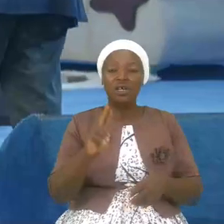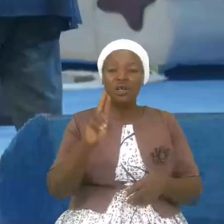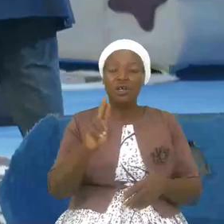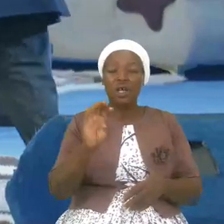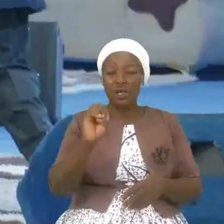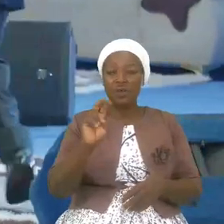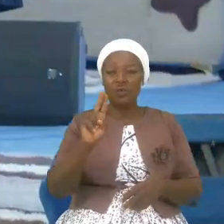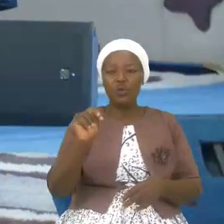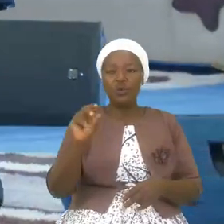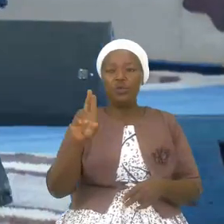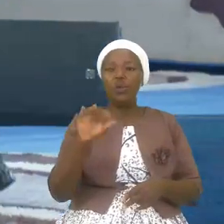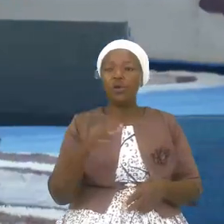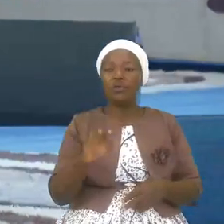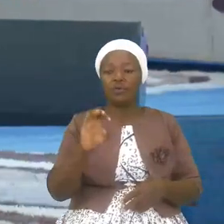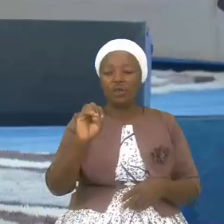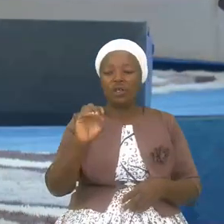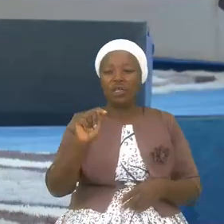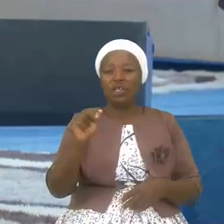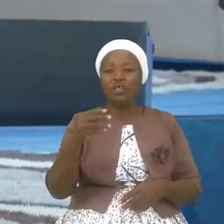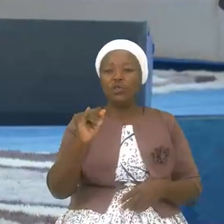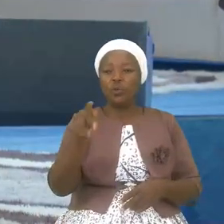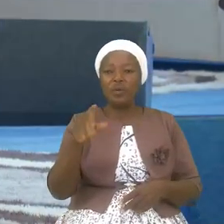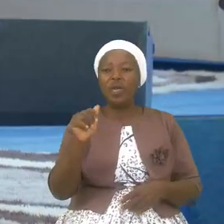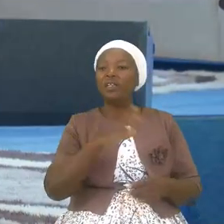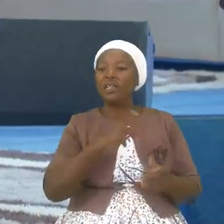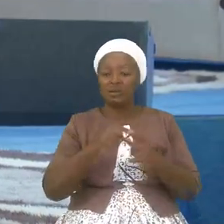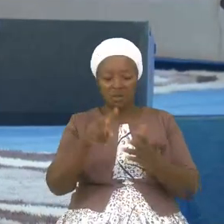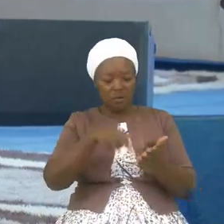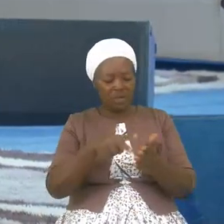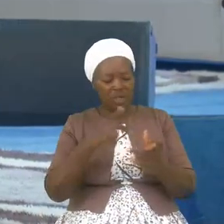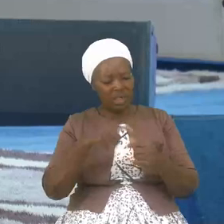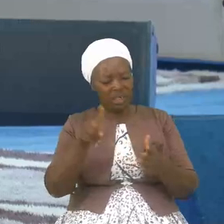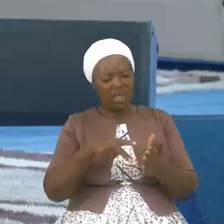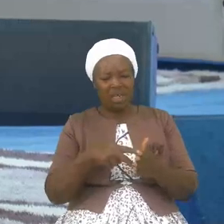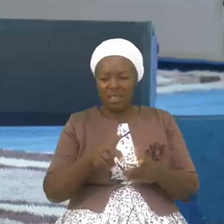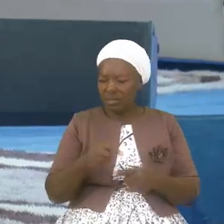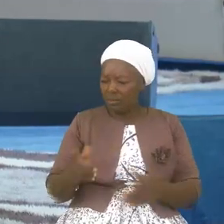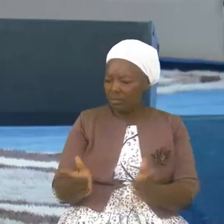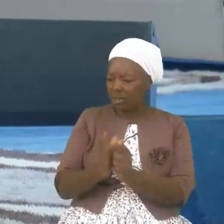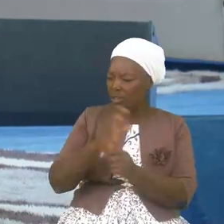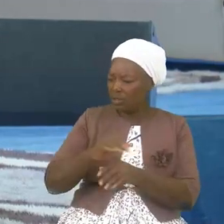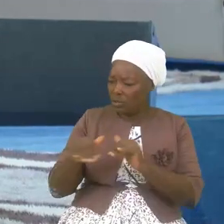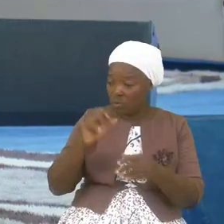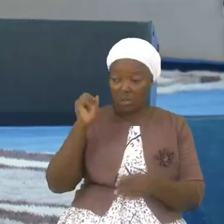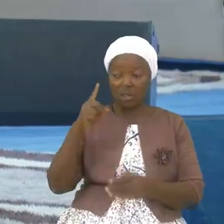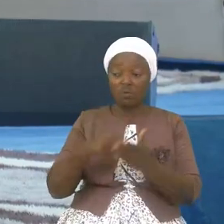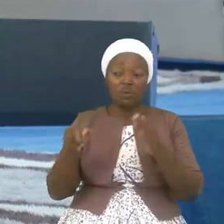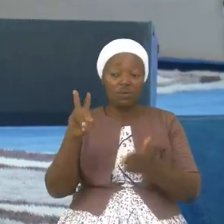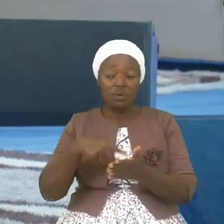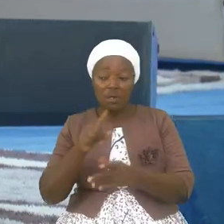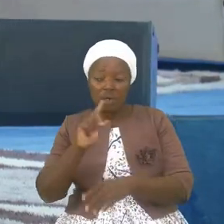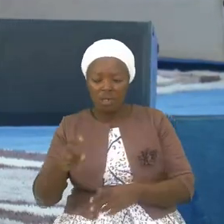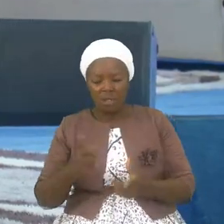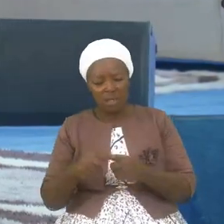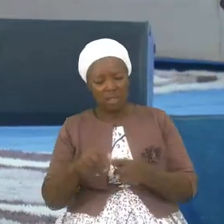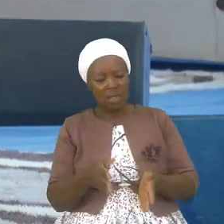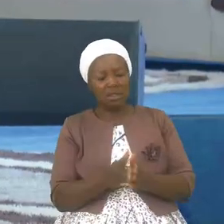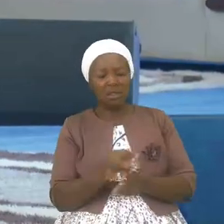l'unique éthiopien nous lisons, Philippe vient et dit, est-ce que tu comprends ce que tu lis? Et il dit,